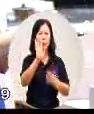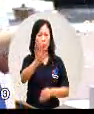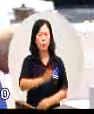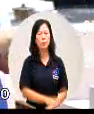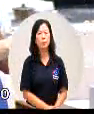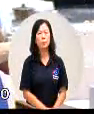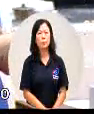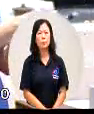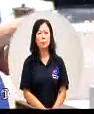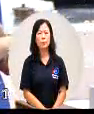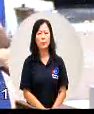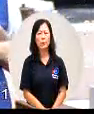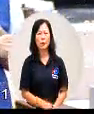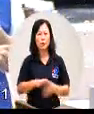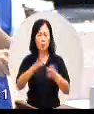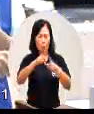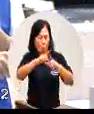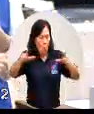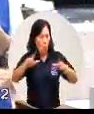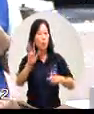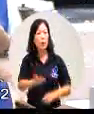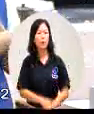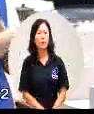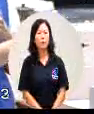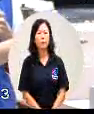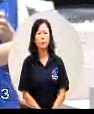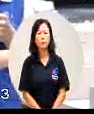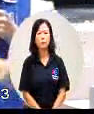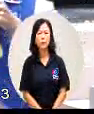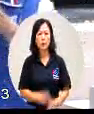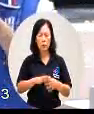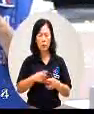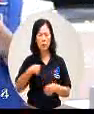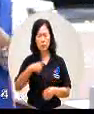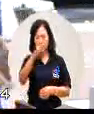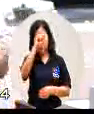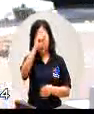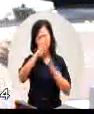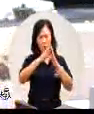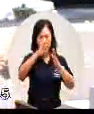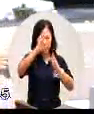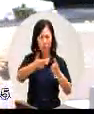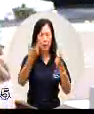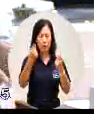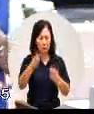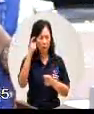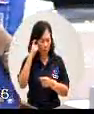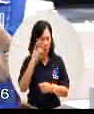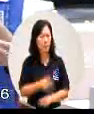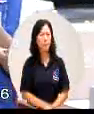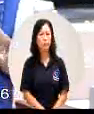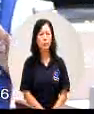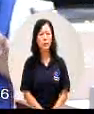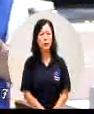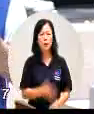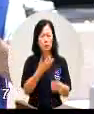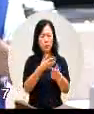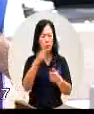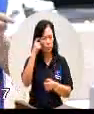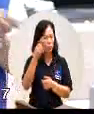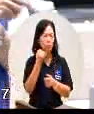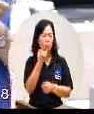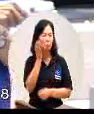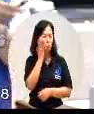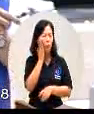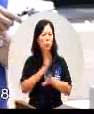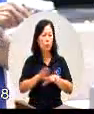2.9697 这个很大的，所以我想希望市长同样的道理，这是真可惜啦哈，因